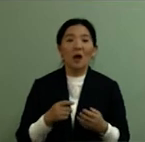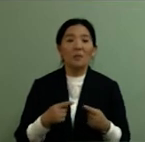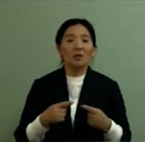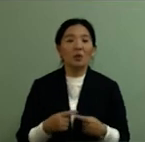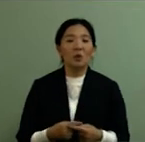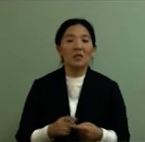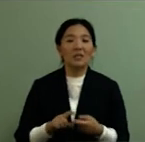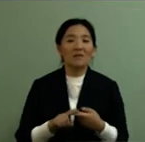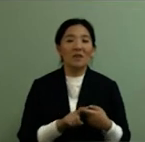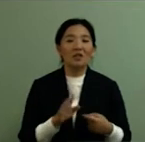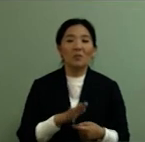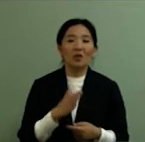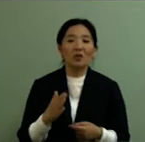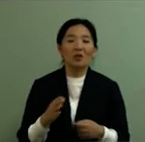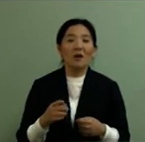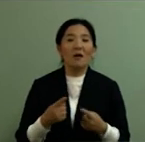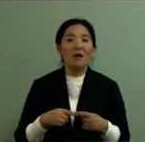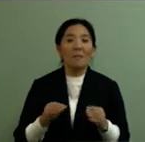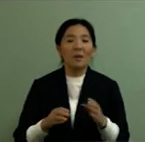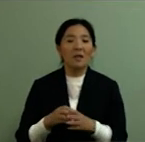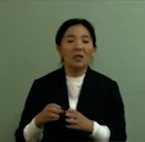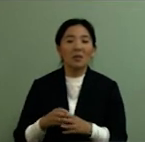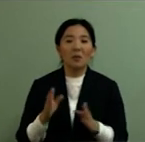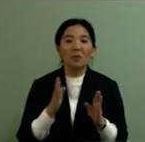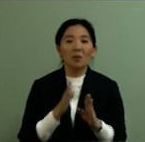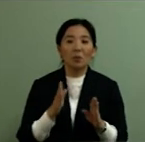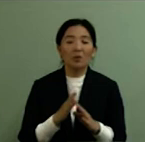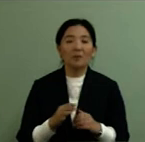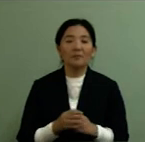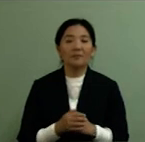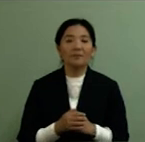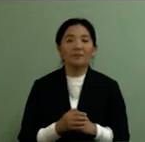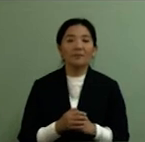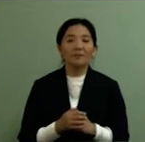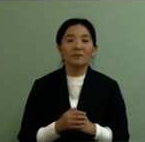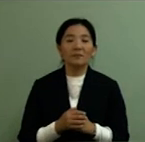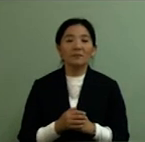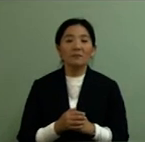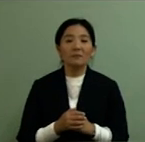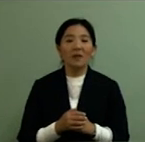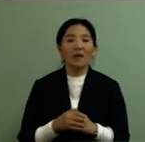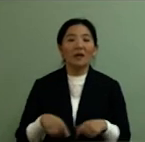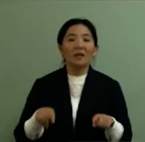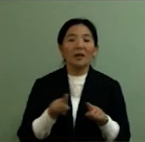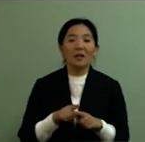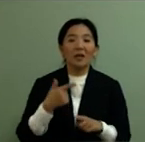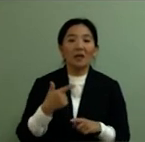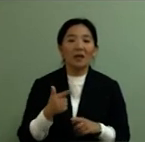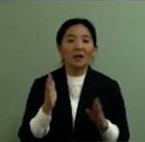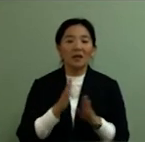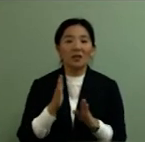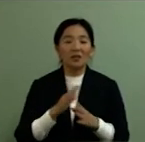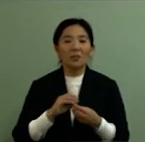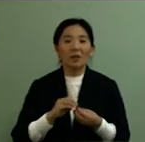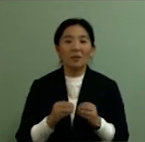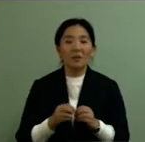определенные связи между компонентами природы. Такие геоэкологические проблемы,